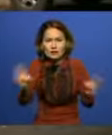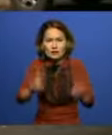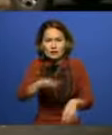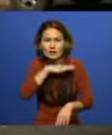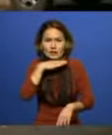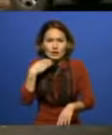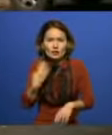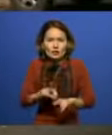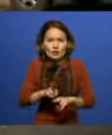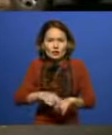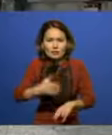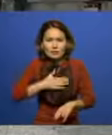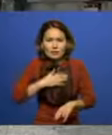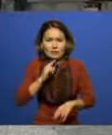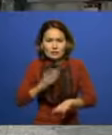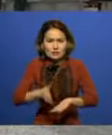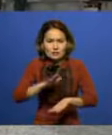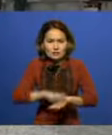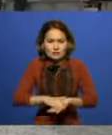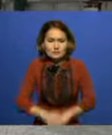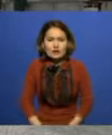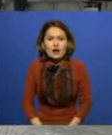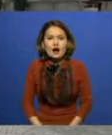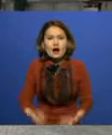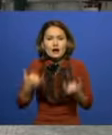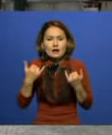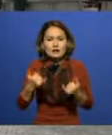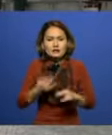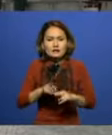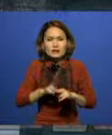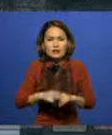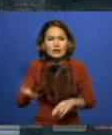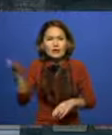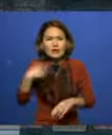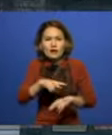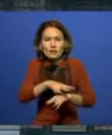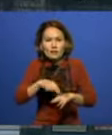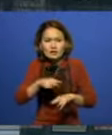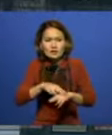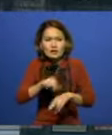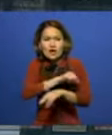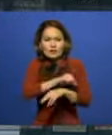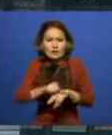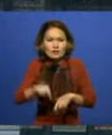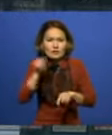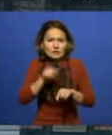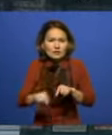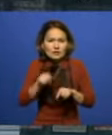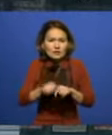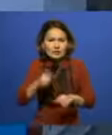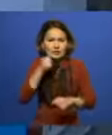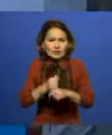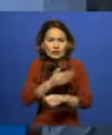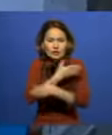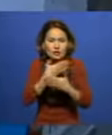Біз ештеңені түсініп тұрған жоқпыз. Бұған дейін тұрғындардың жүріп тұруы еш бақыланбайтын. Сириялықтар Ливанда жарты жылға дейін болатын еді.